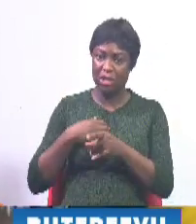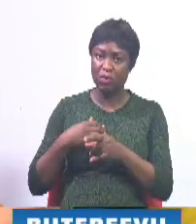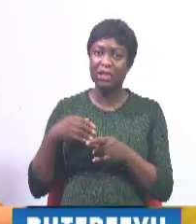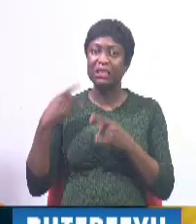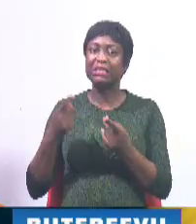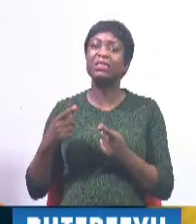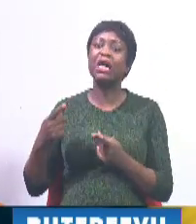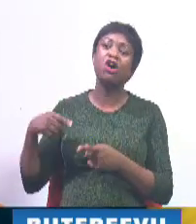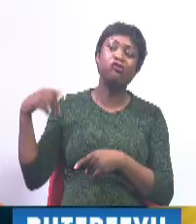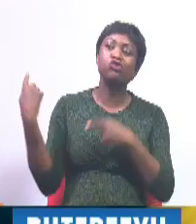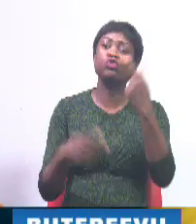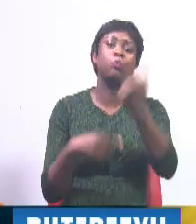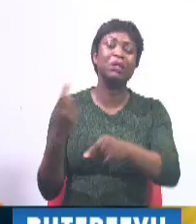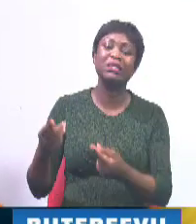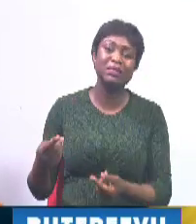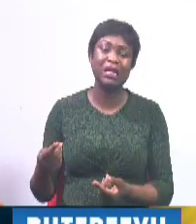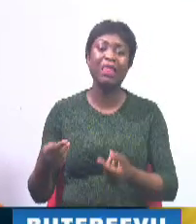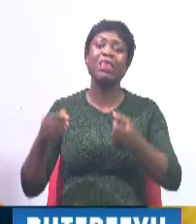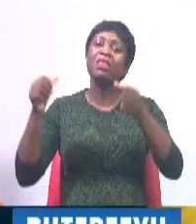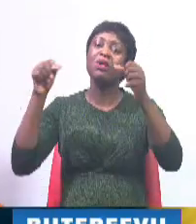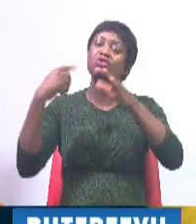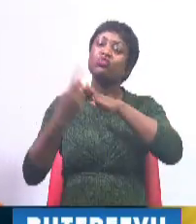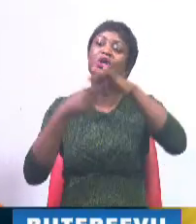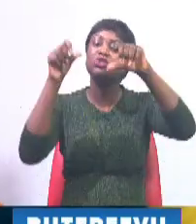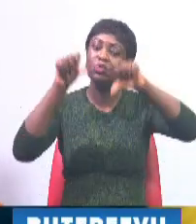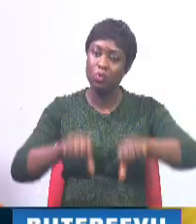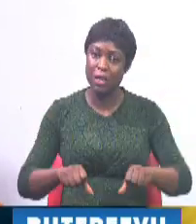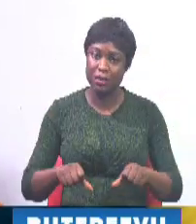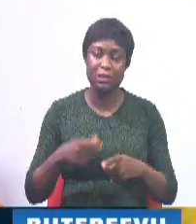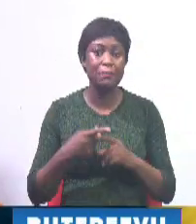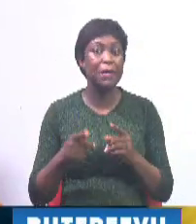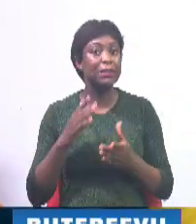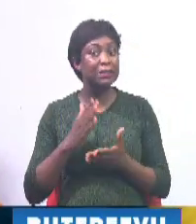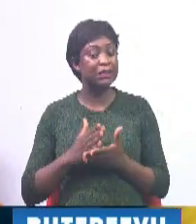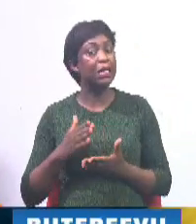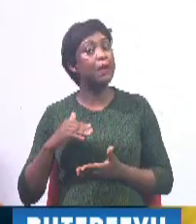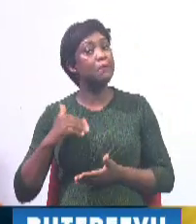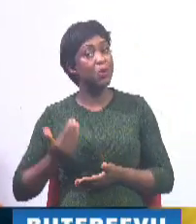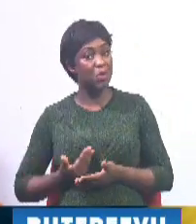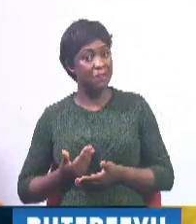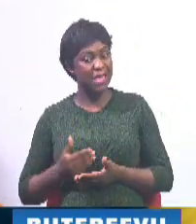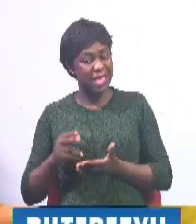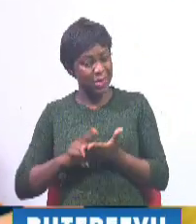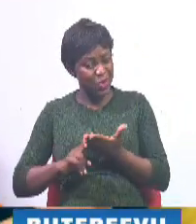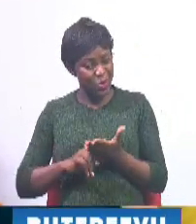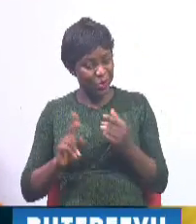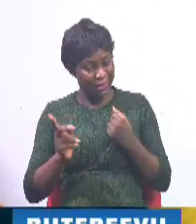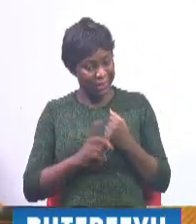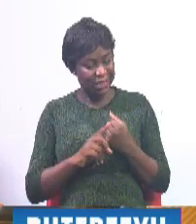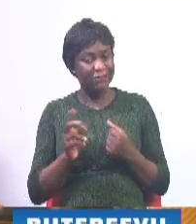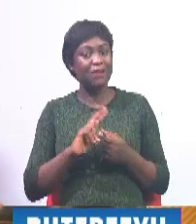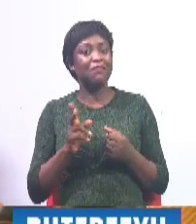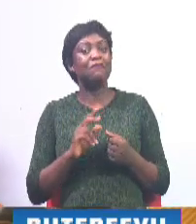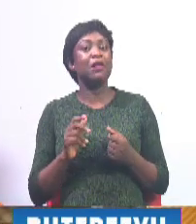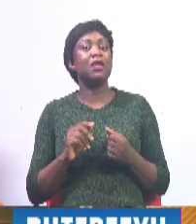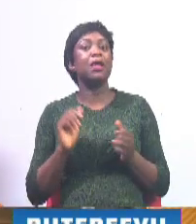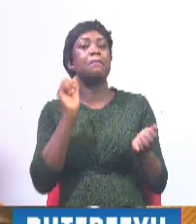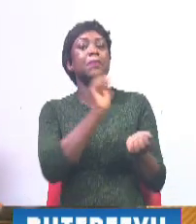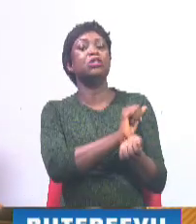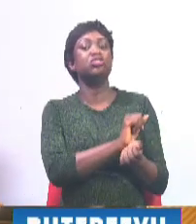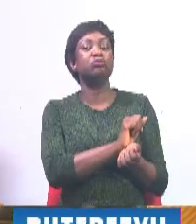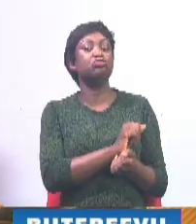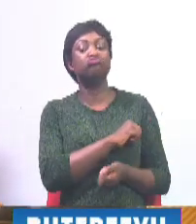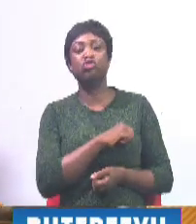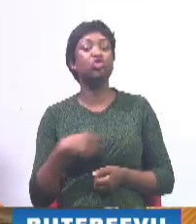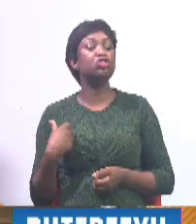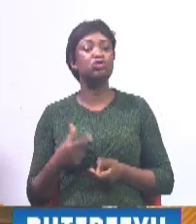ate okubyonoona naye twogera ku bana abakyala abakikola ng'ekibonerezo oluusi nga tewaliwo nsonga ey'amakulu eri awo tuli